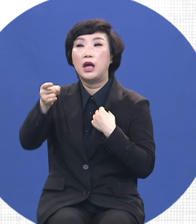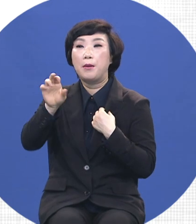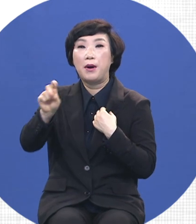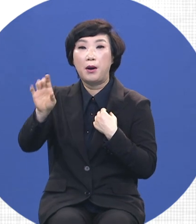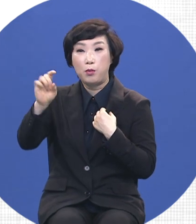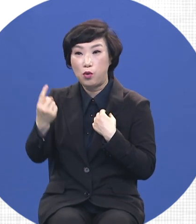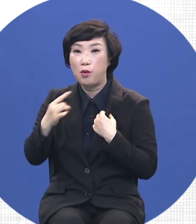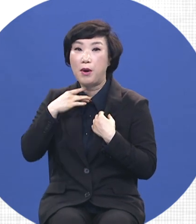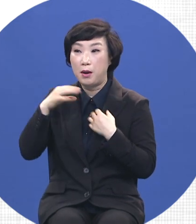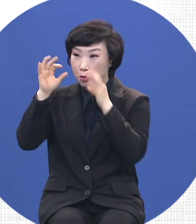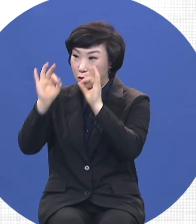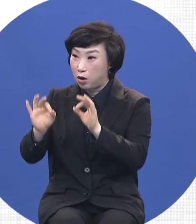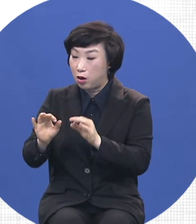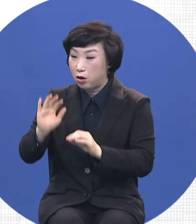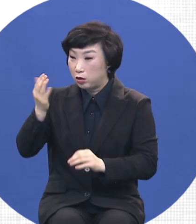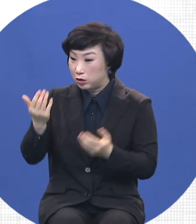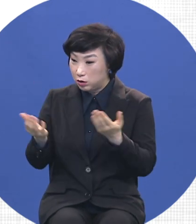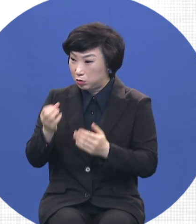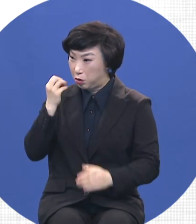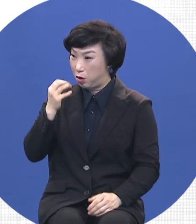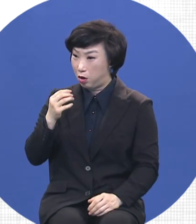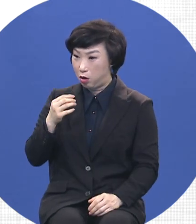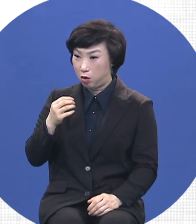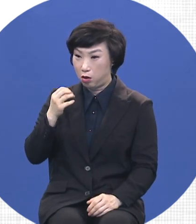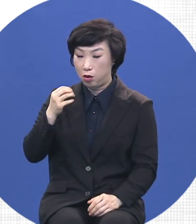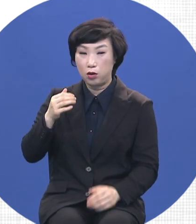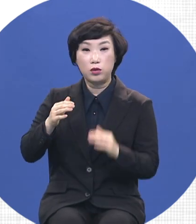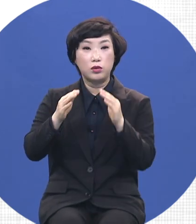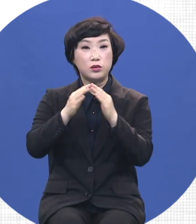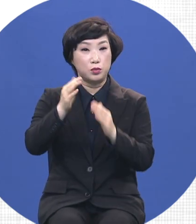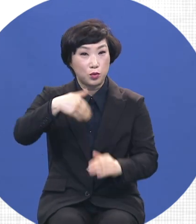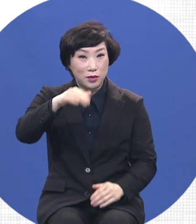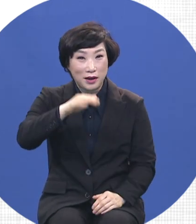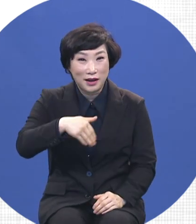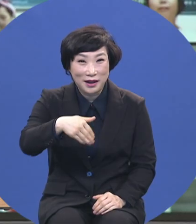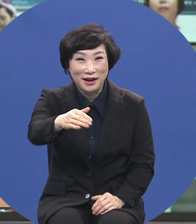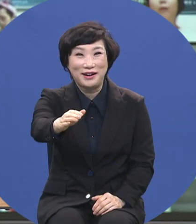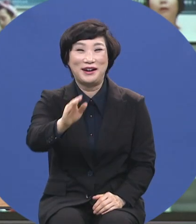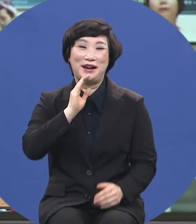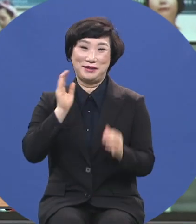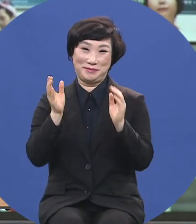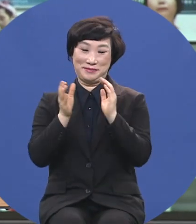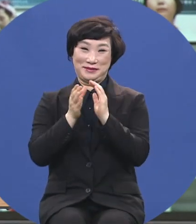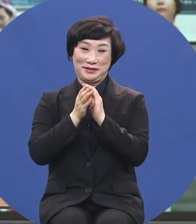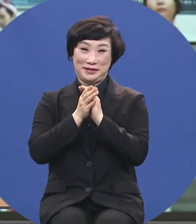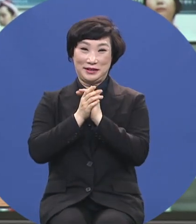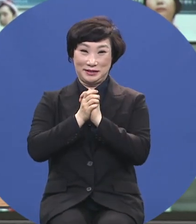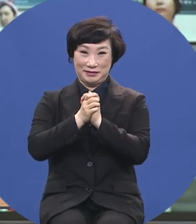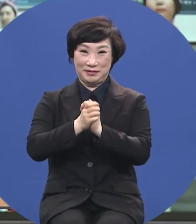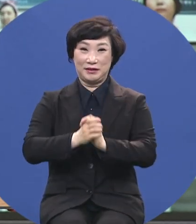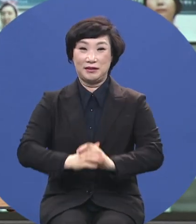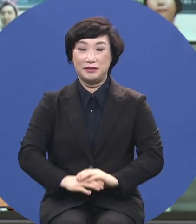기이 여기며 집으로 돌아가니라. 아멘. 아멘. 본문은